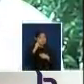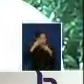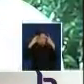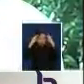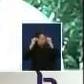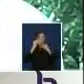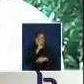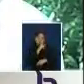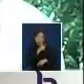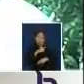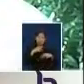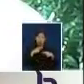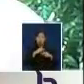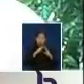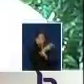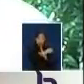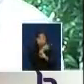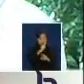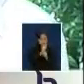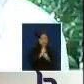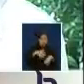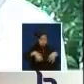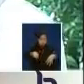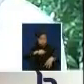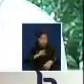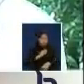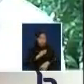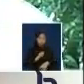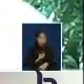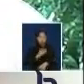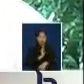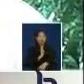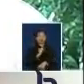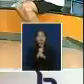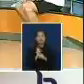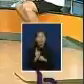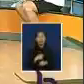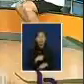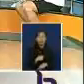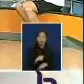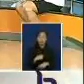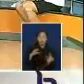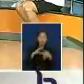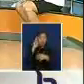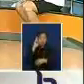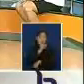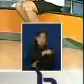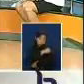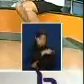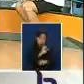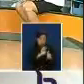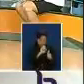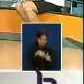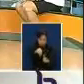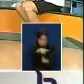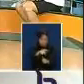ธารณสุขก็มีมาตรการออกไปที่ผมก็กลับมาพูดอีกครั้งหนึ่งว่าถ้าไปพบหมอเนี่ยผมยืนยัน ครับ นะถ้าทำตามที่หมอบอกนะฮะได้มีมาตร